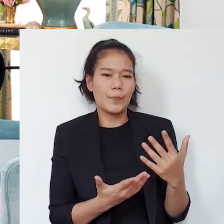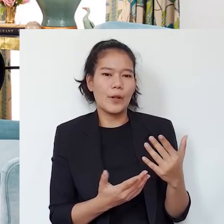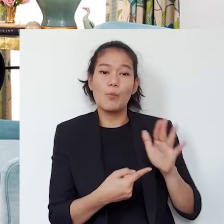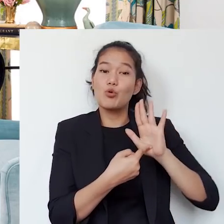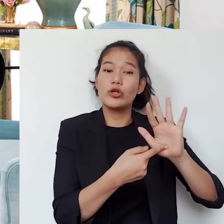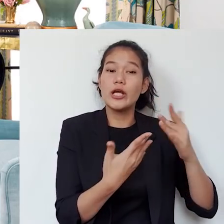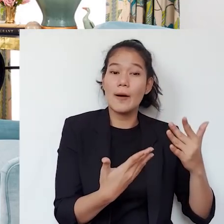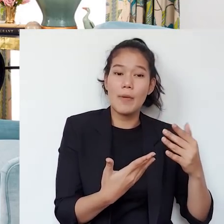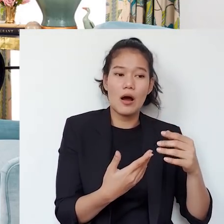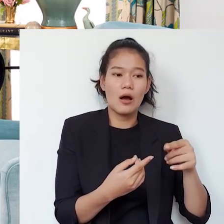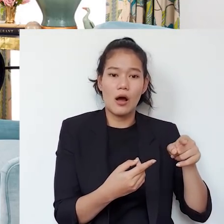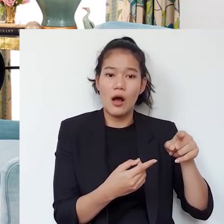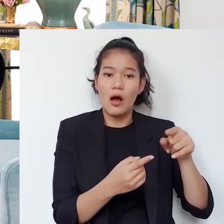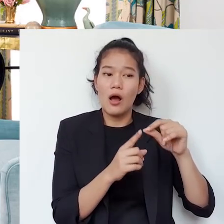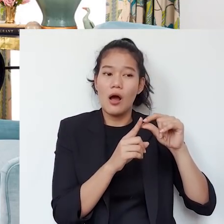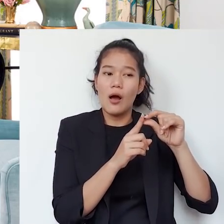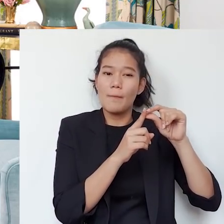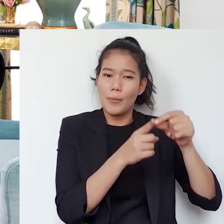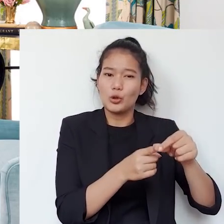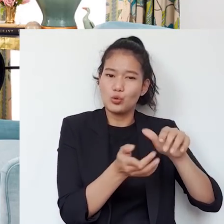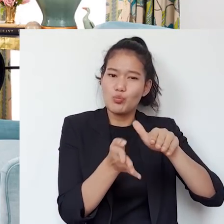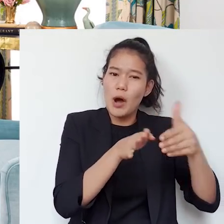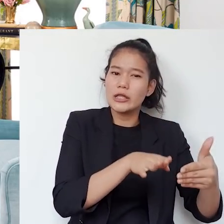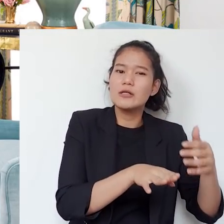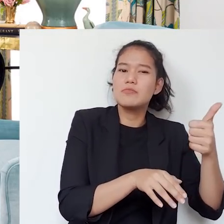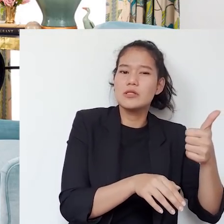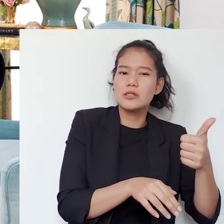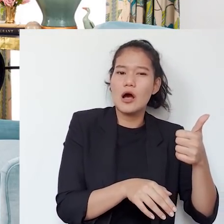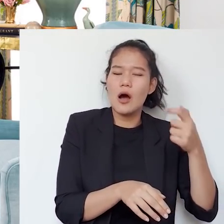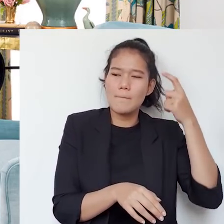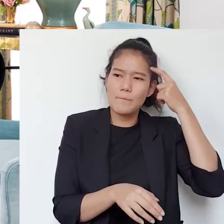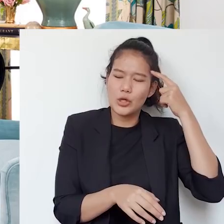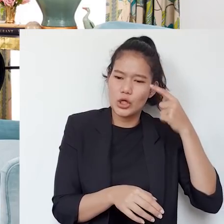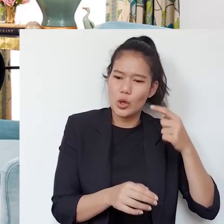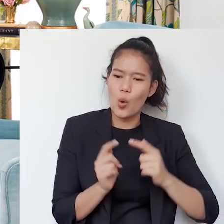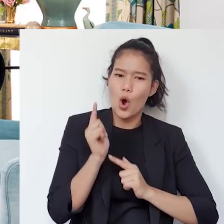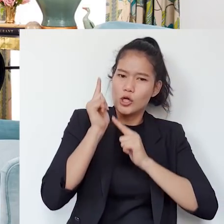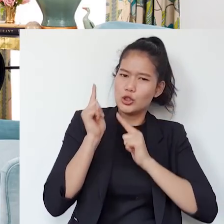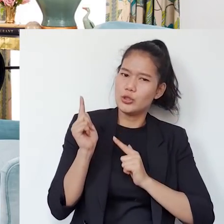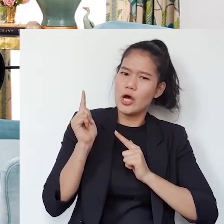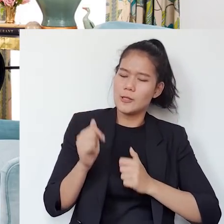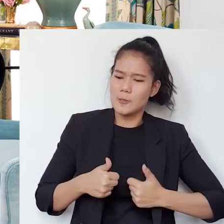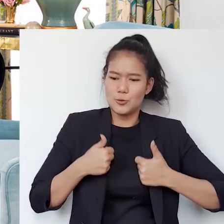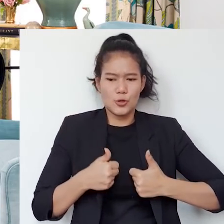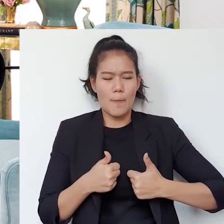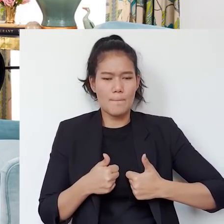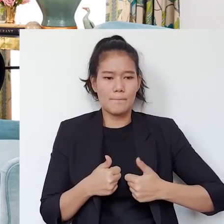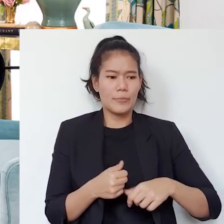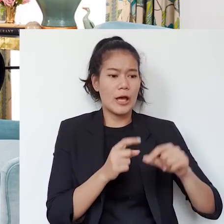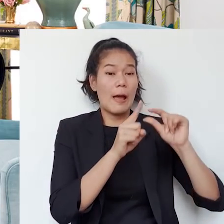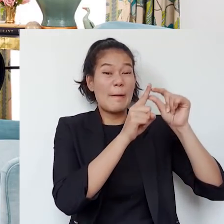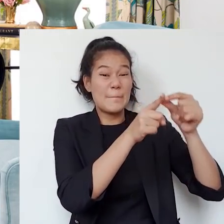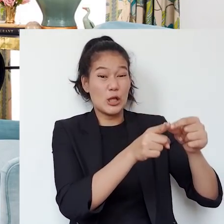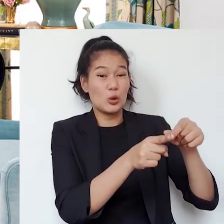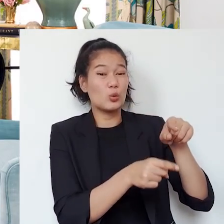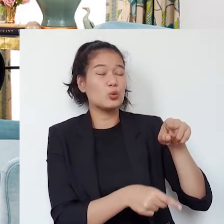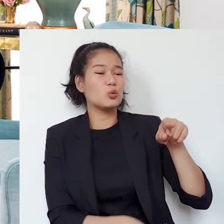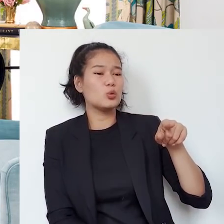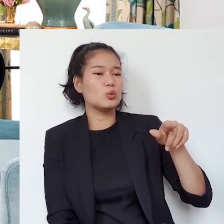Buktinya ia bisa mati. Ia berpikir untuk angkat senjata, siap berkorban. Petrus adalah orang